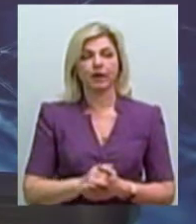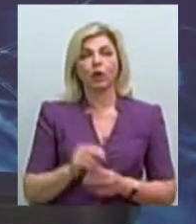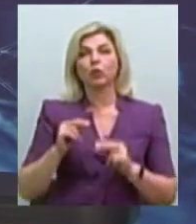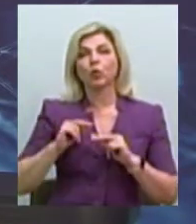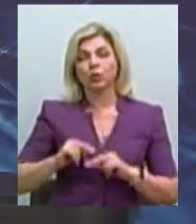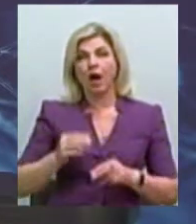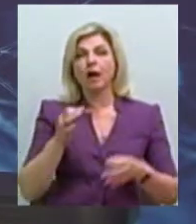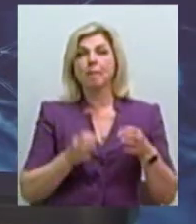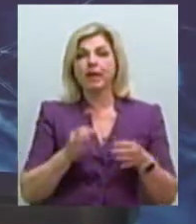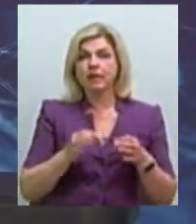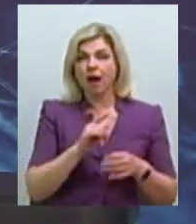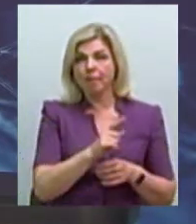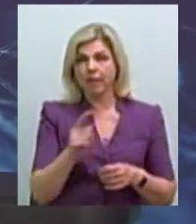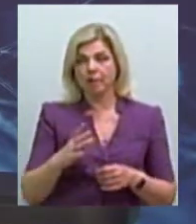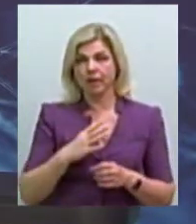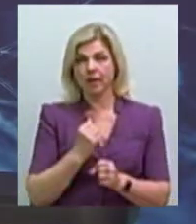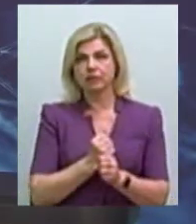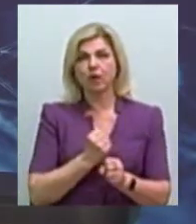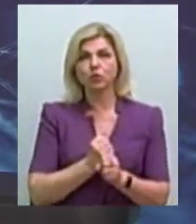були розроблені